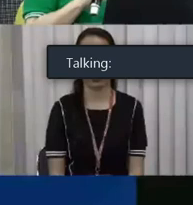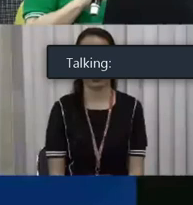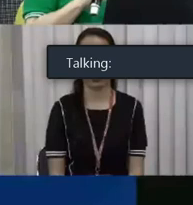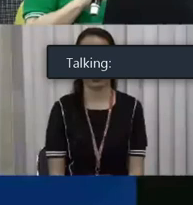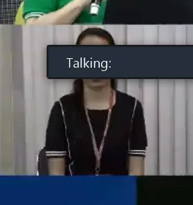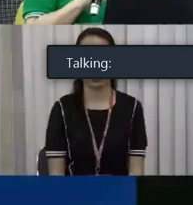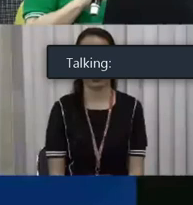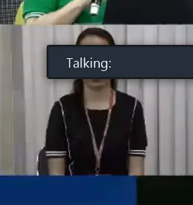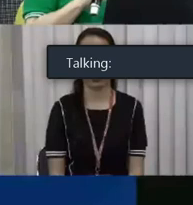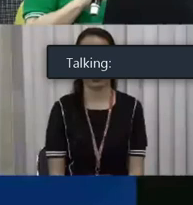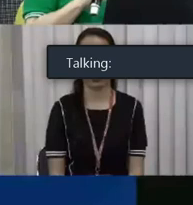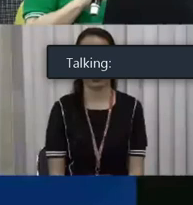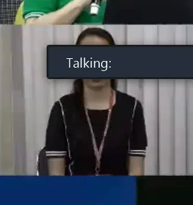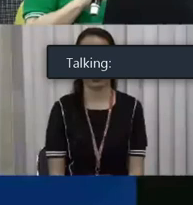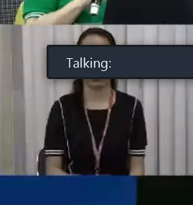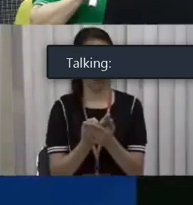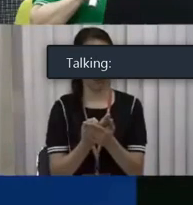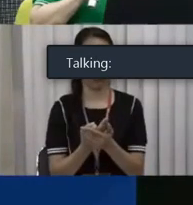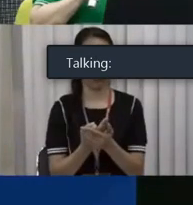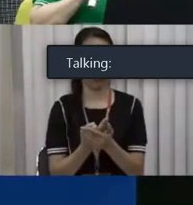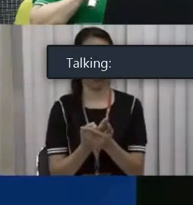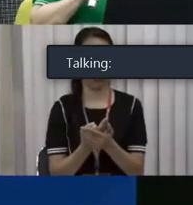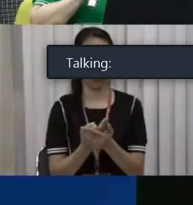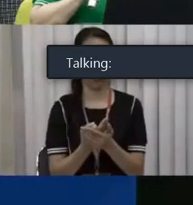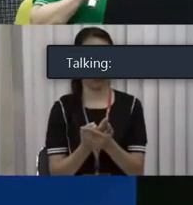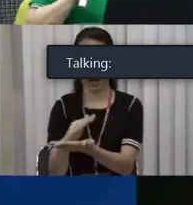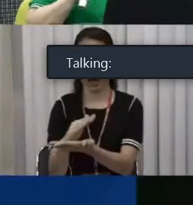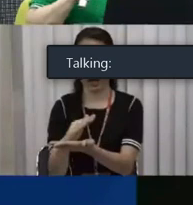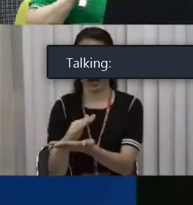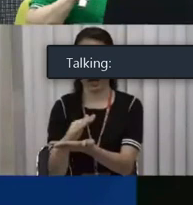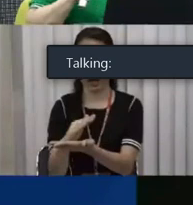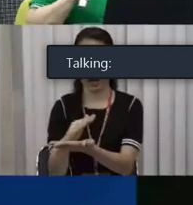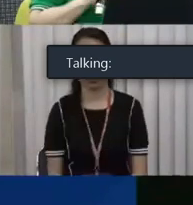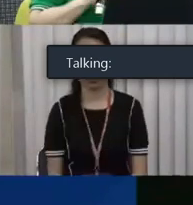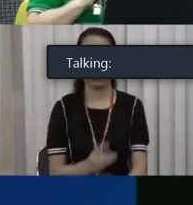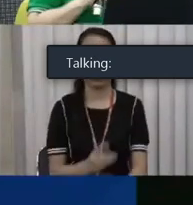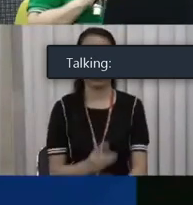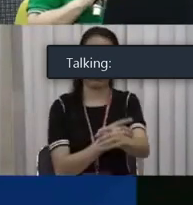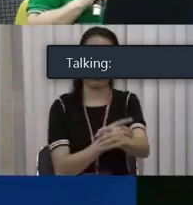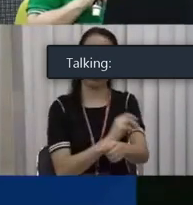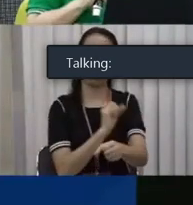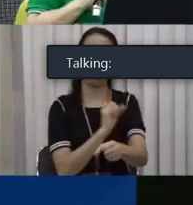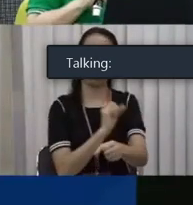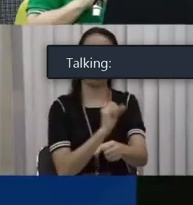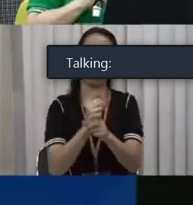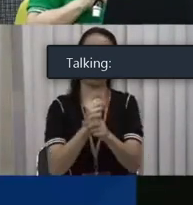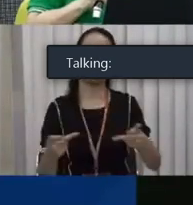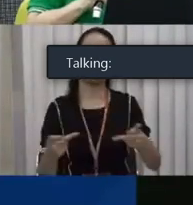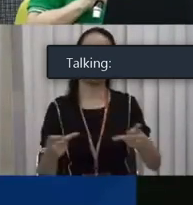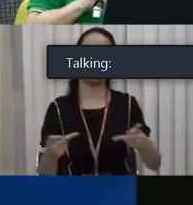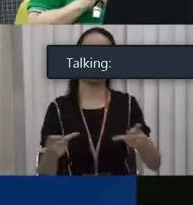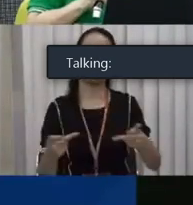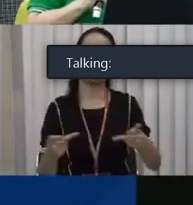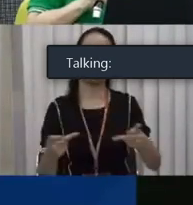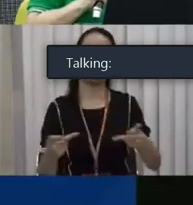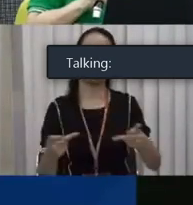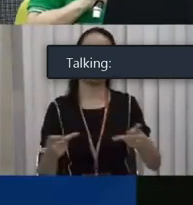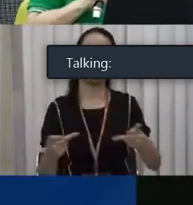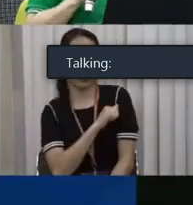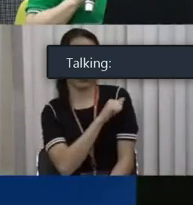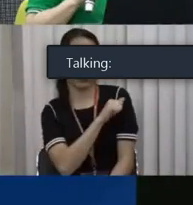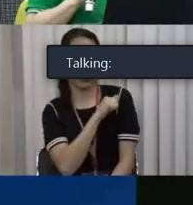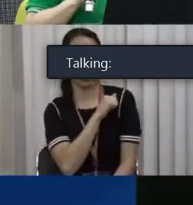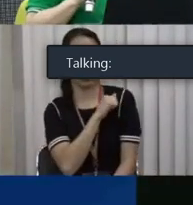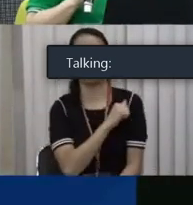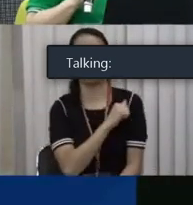ha? Sige. Next is, develop the right workplace attitude. Unsa man eh? You have to